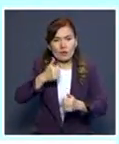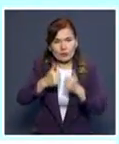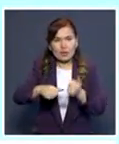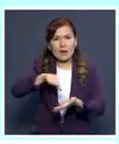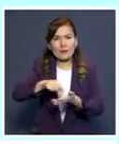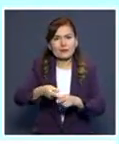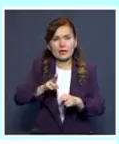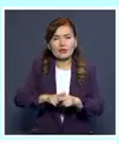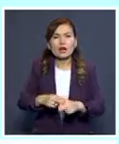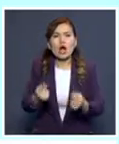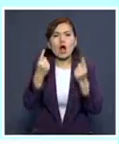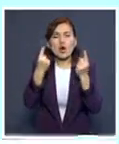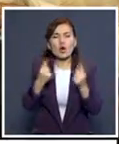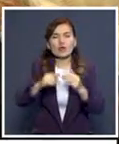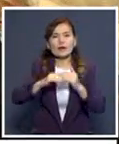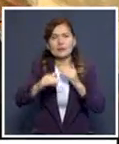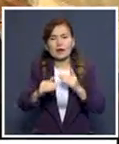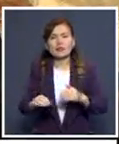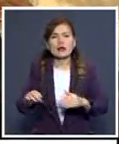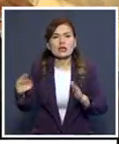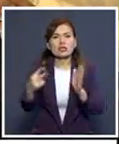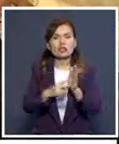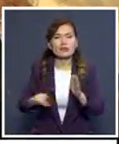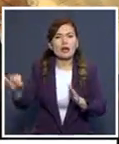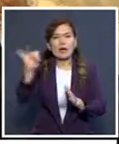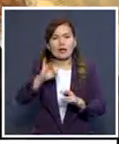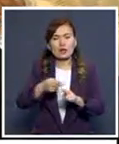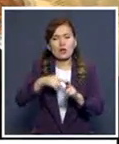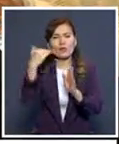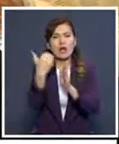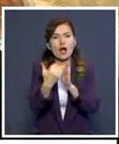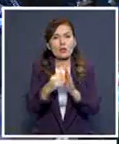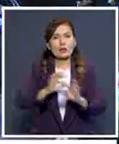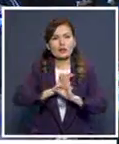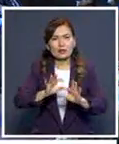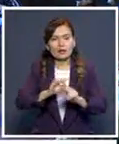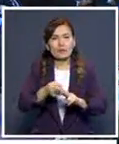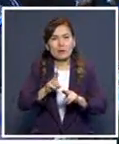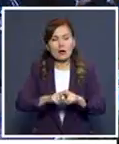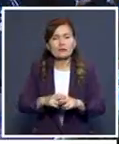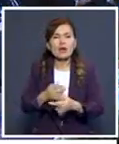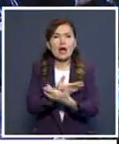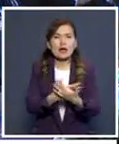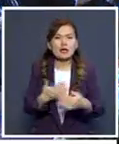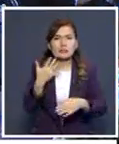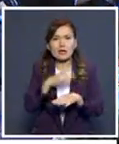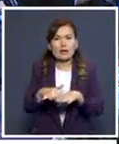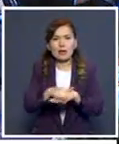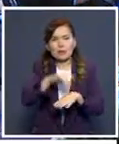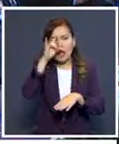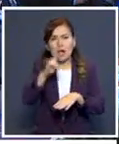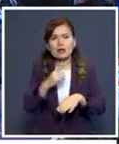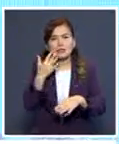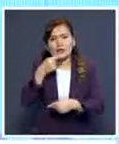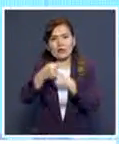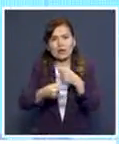даланың жеті қыры атты мақаласы бірлігі бекем ел руханиятында алар орны ерекше дейді. Кездесуде өзге этнос өкілдеріне қазақ халқының салт